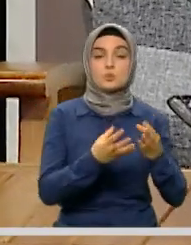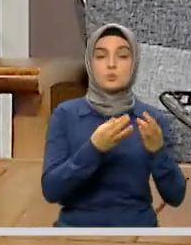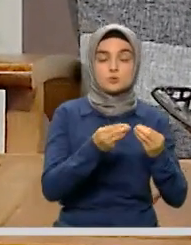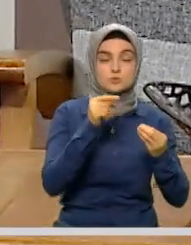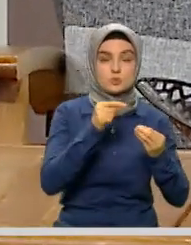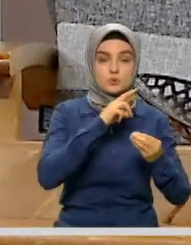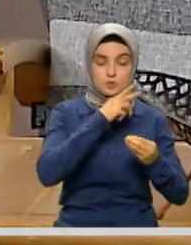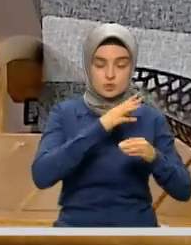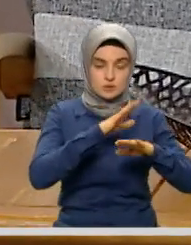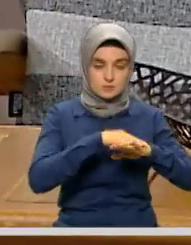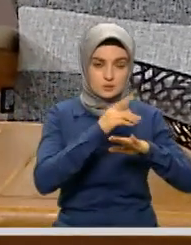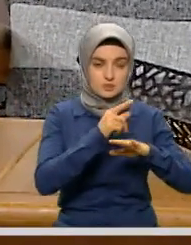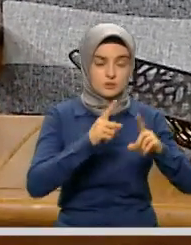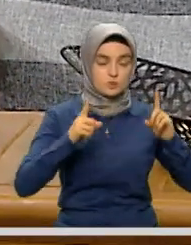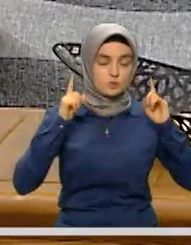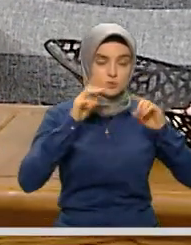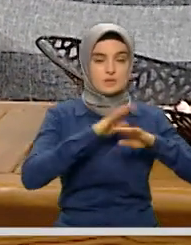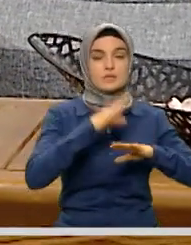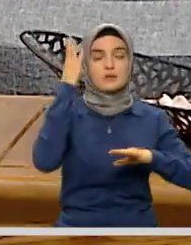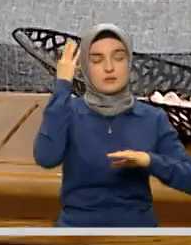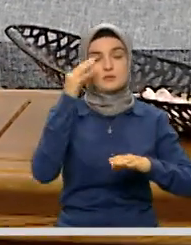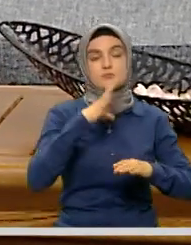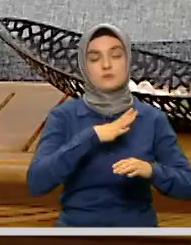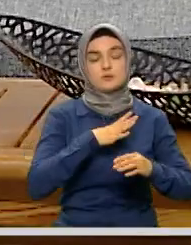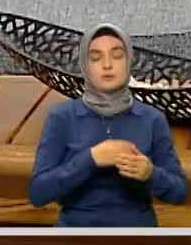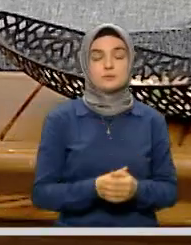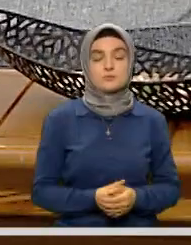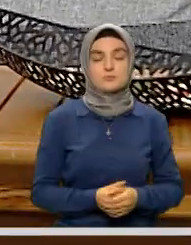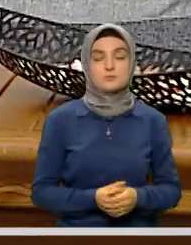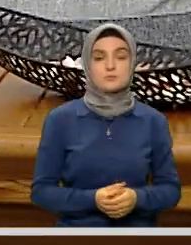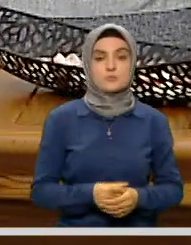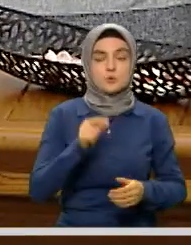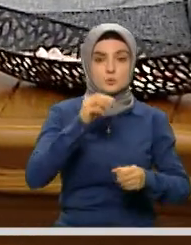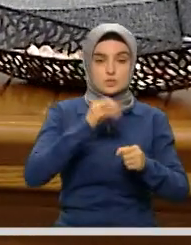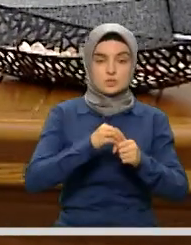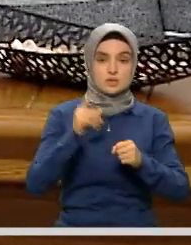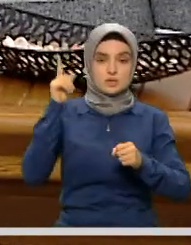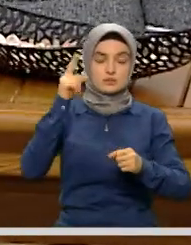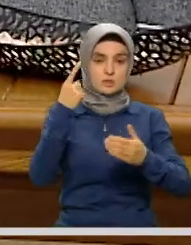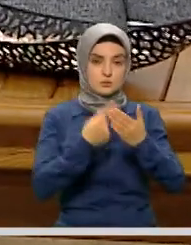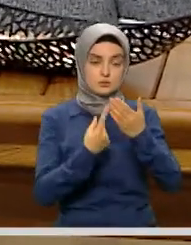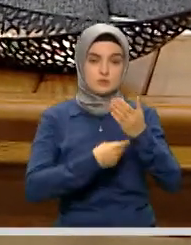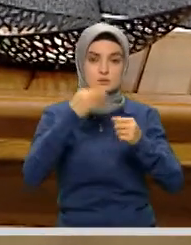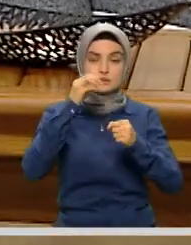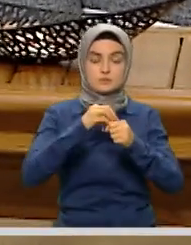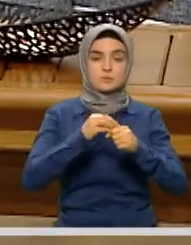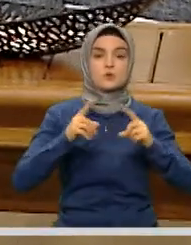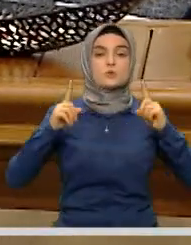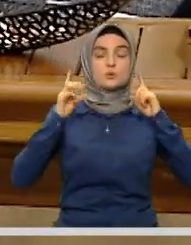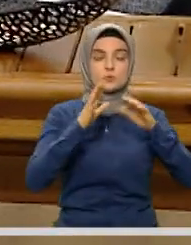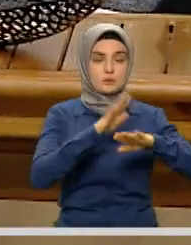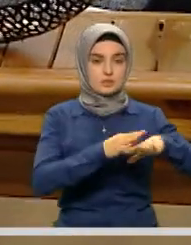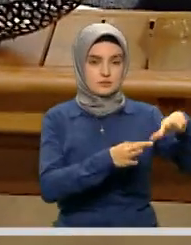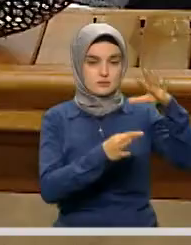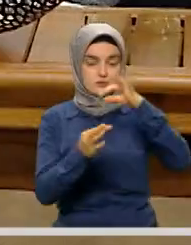işlediği halde tevbe eden anlamındadır. Yani dolayısıyla ve Allah Kur'an-ı Kerim'de tevbe edenleri